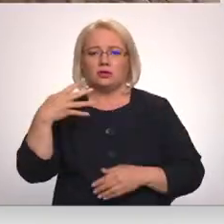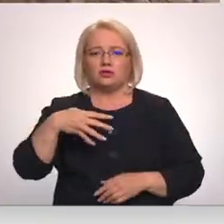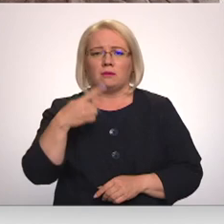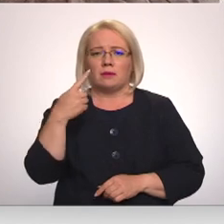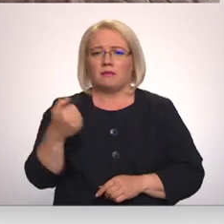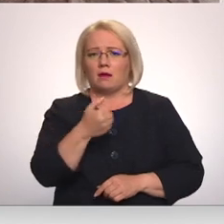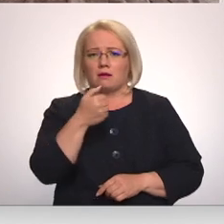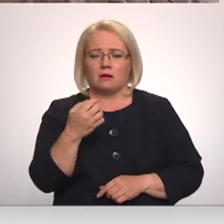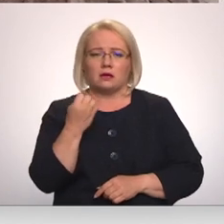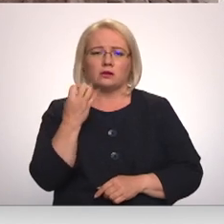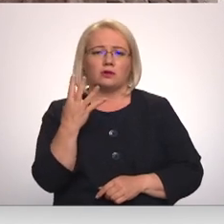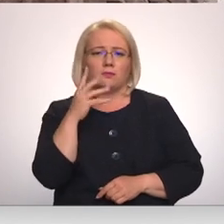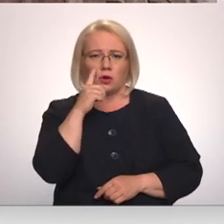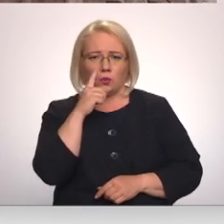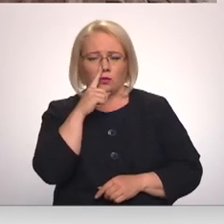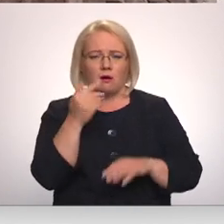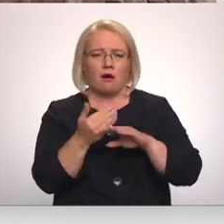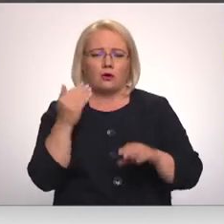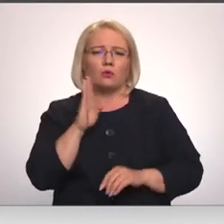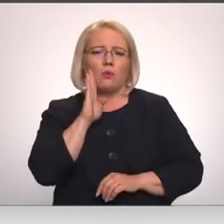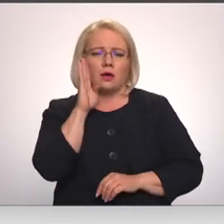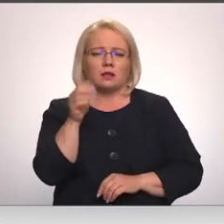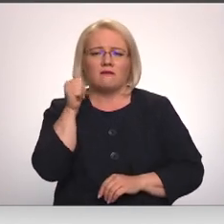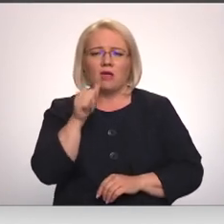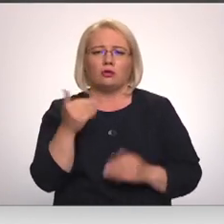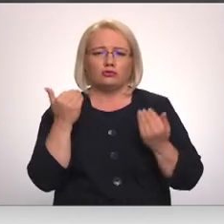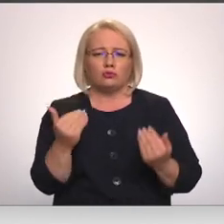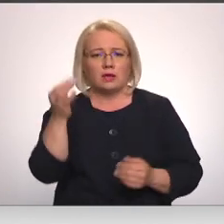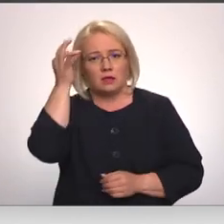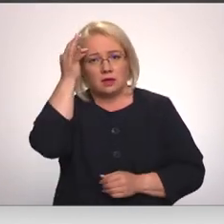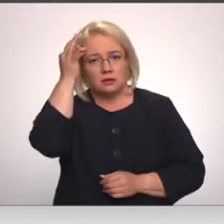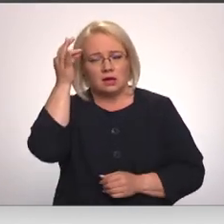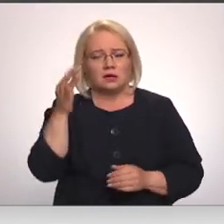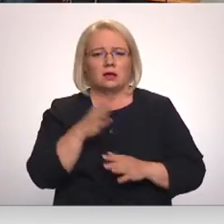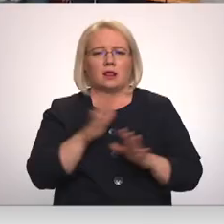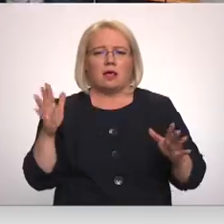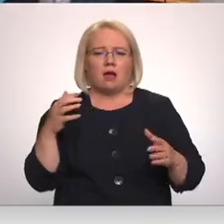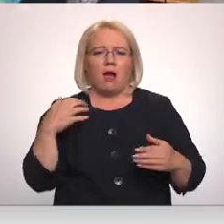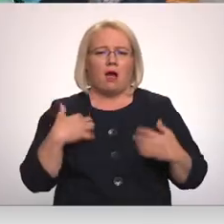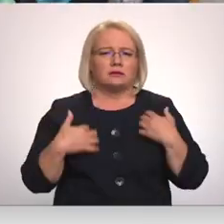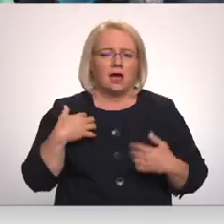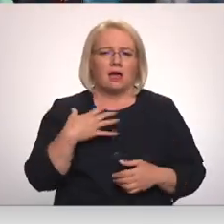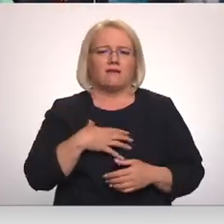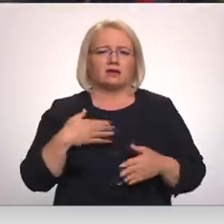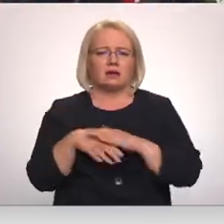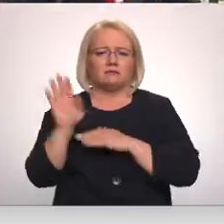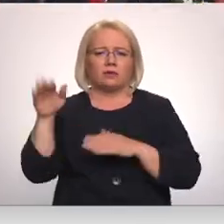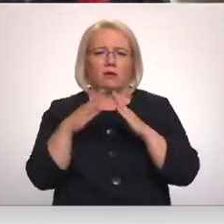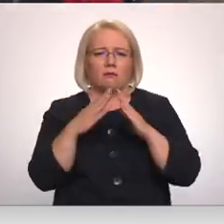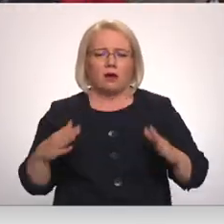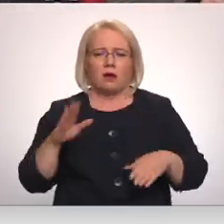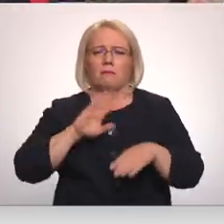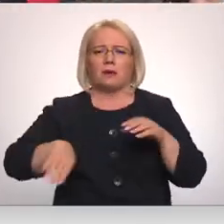1941. gada 14. jūnija agro rītu viņš vēl šodien atceras. Lielā steigā nācies pamest mājas, bez brokastīm,